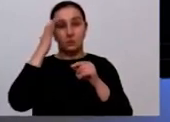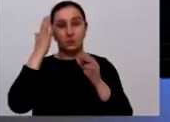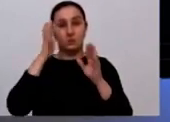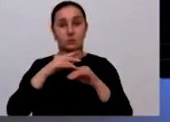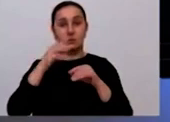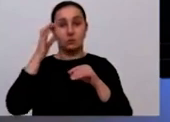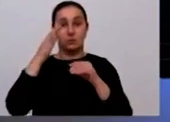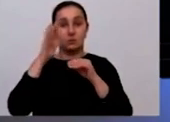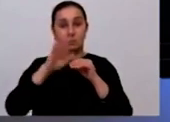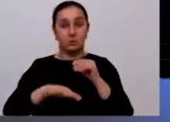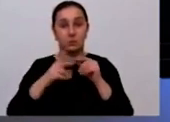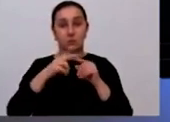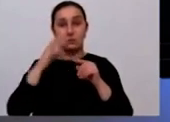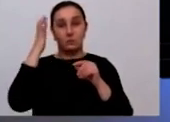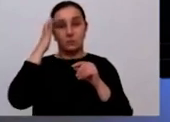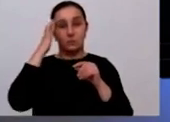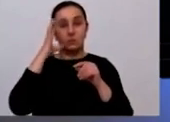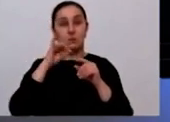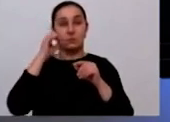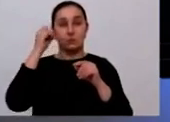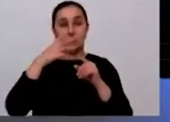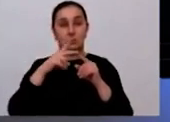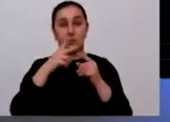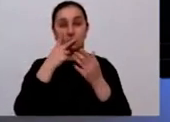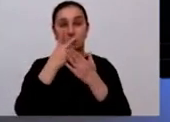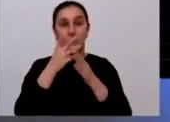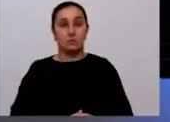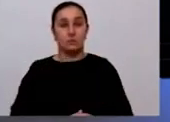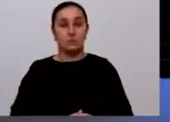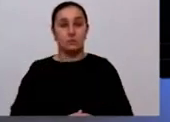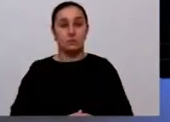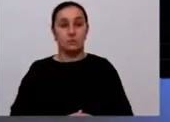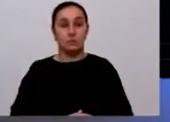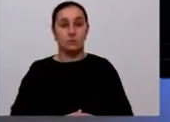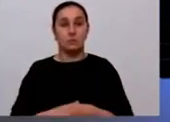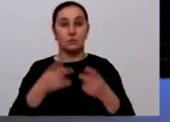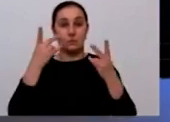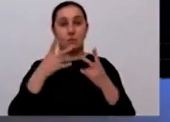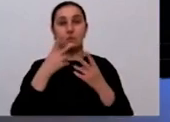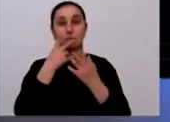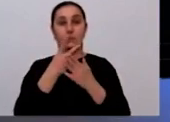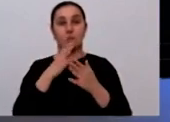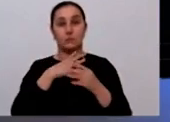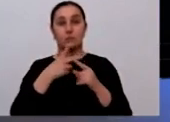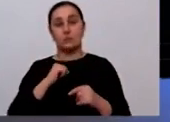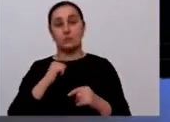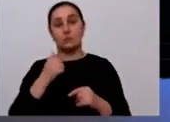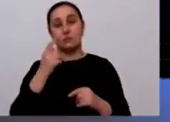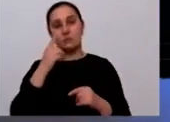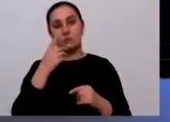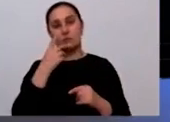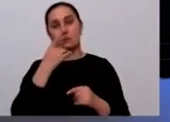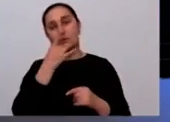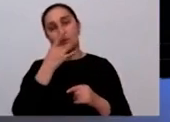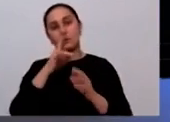eng past qismi, demak, qora va soyali ko'rinishda bo'ladi. Kerakli ko'rinishga keltirib olamiz. Bu o'zingizning